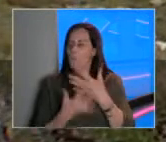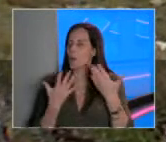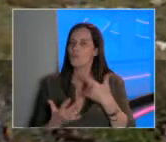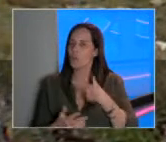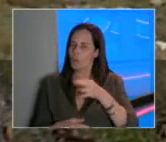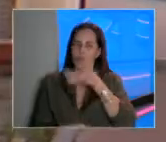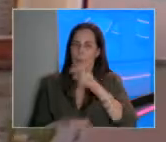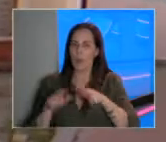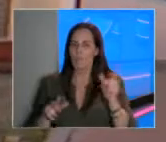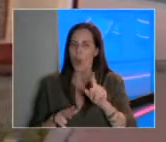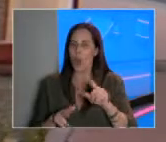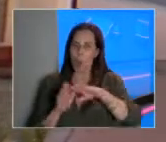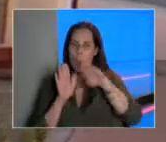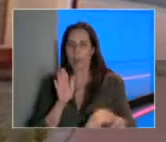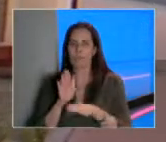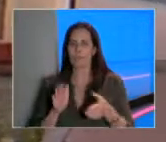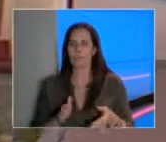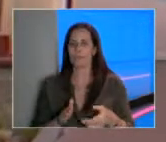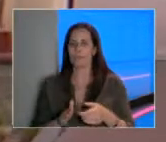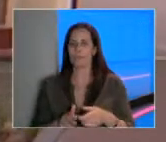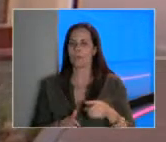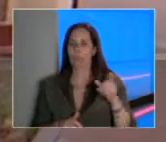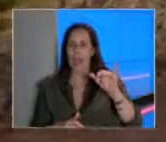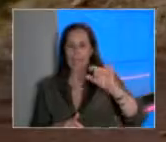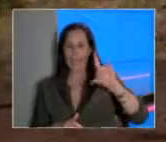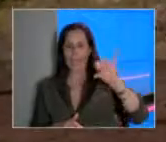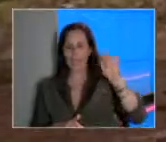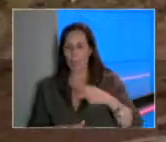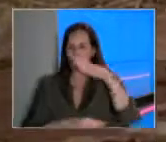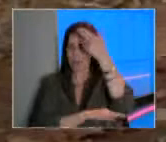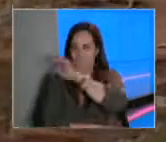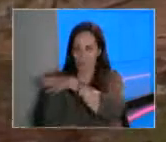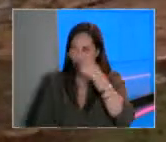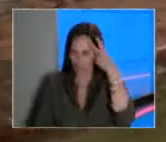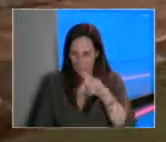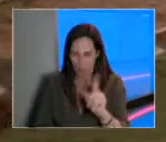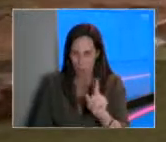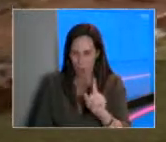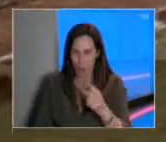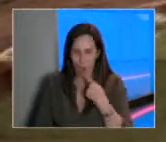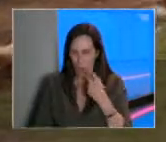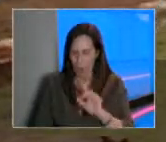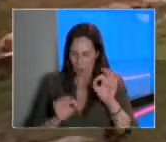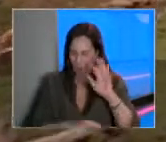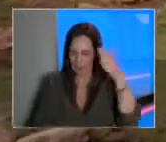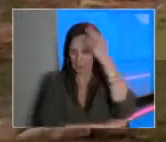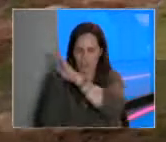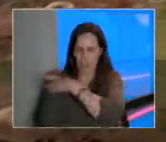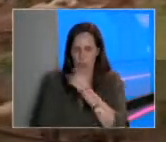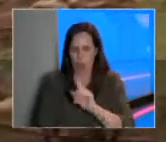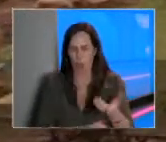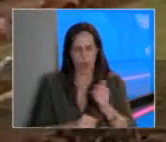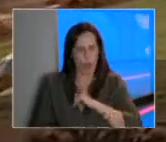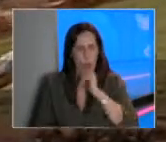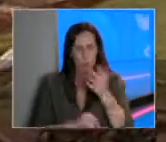רואים לשפר את המצב ולא לגרור. והאלוף יקי מדבר על מדינה פלסטינית, אתה מבין שאנחנו לא מדברים, בואי תתי שלא מדברת על מדינה פלסטינית, ולא תוקפת